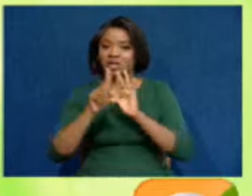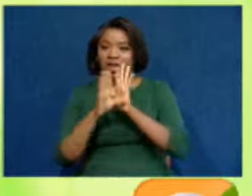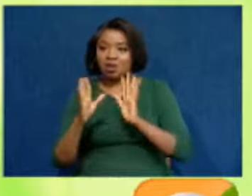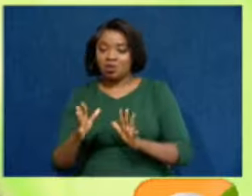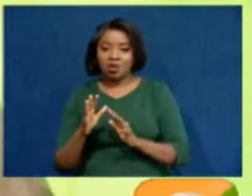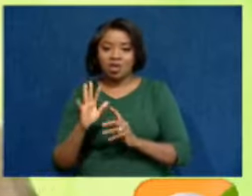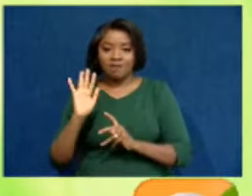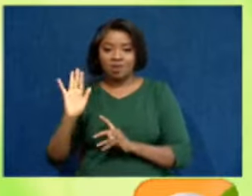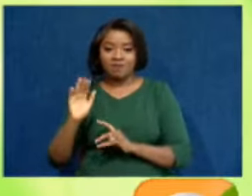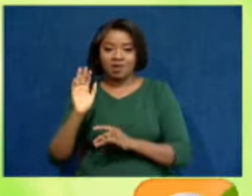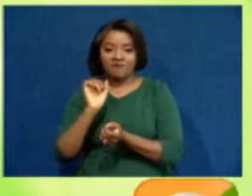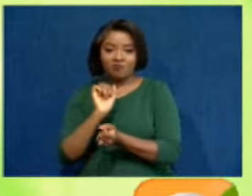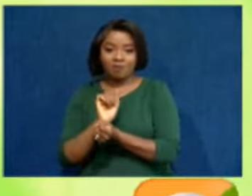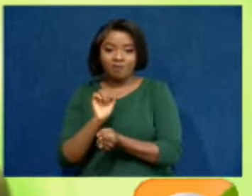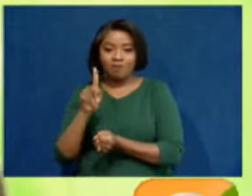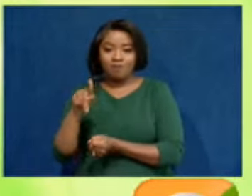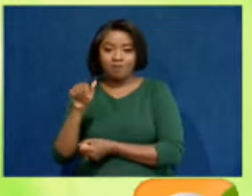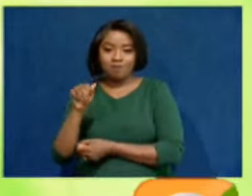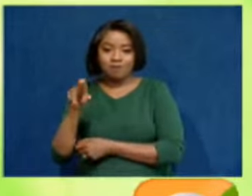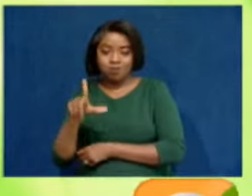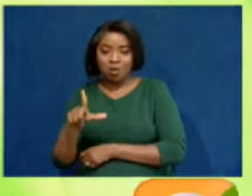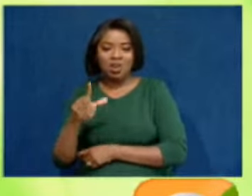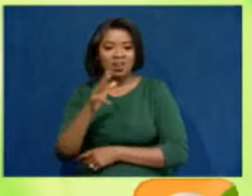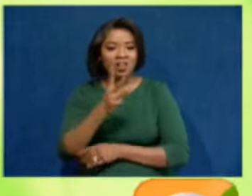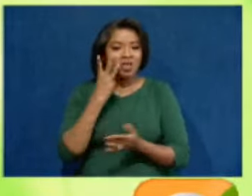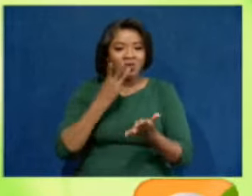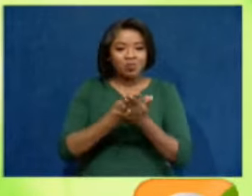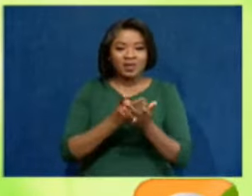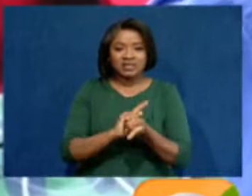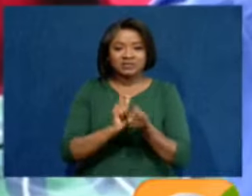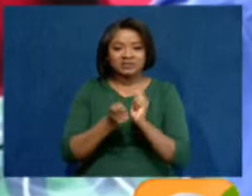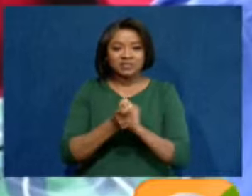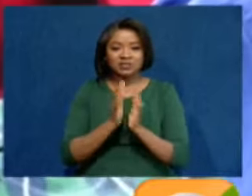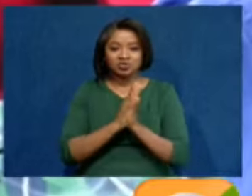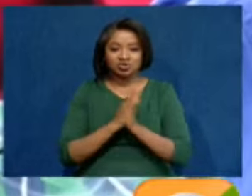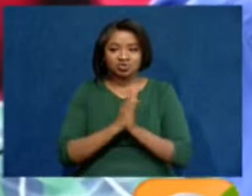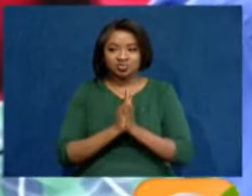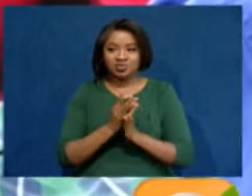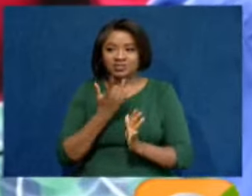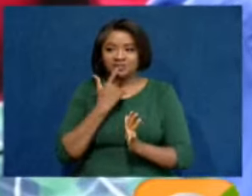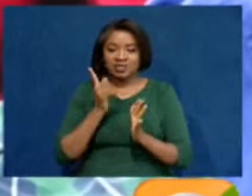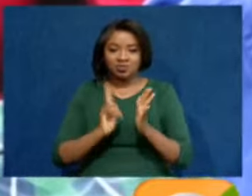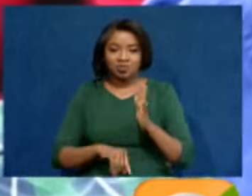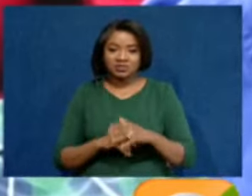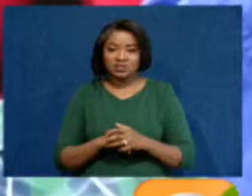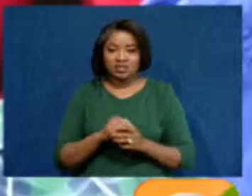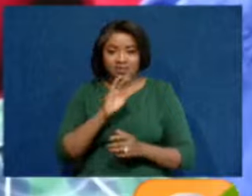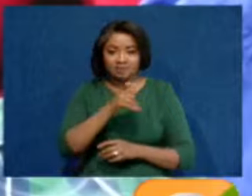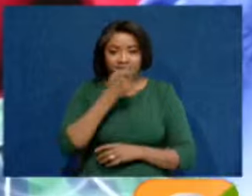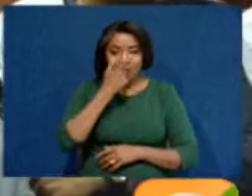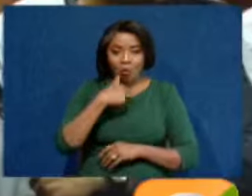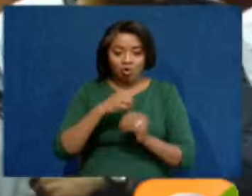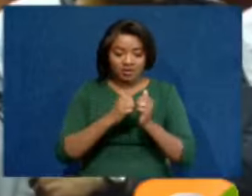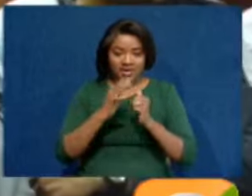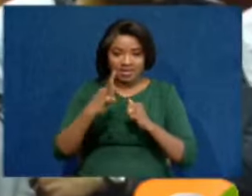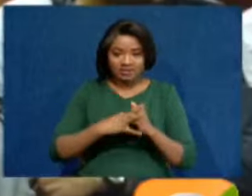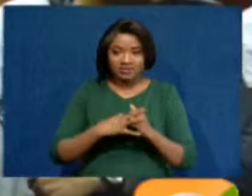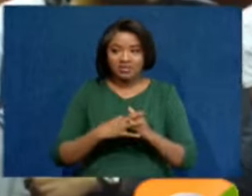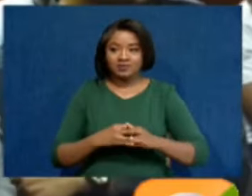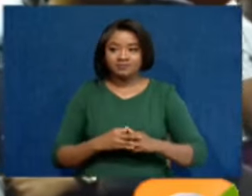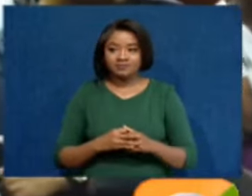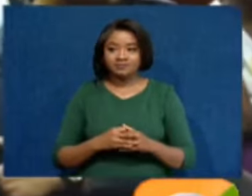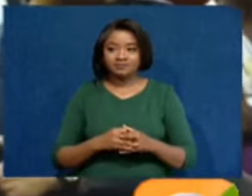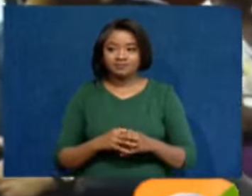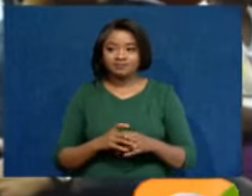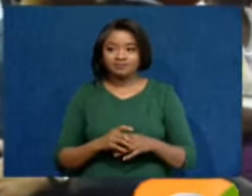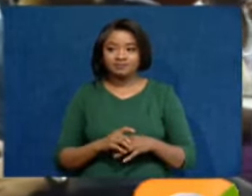na washukiwa wengine, shahidi huyo alibadilisha maneno na kukanusha madai hayo, akisema kuwa ana umri wa miaka 18. Sema kwa